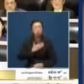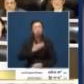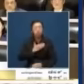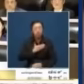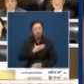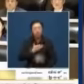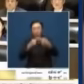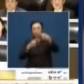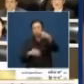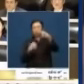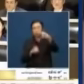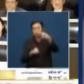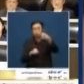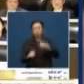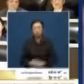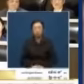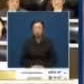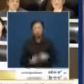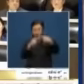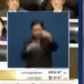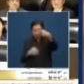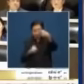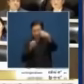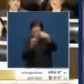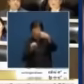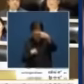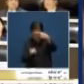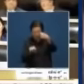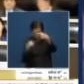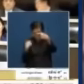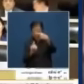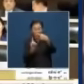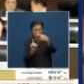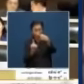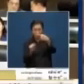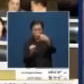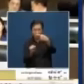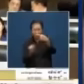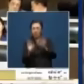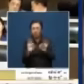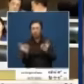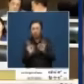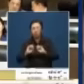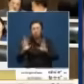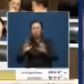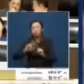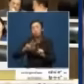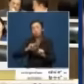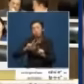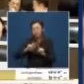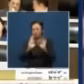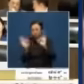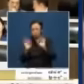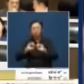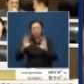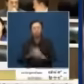อฟังนะเดี๋ยววันนี้จะมีภูมิใจไทยมีผู้อภิปรายด้วยเดี๋ยวรอดูแล้วกันก็จะค่อยๆพิจารณาดูพรรคเนี่ยมีการประชุมกันห